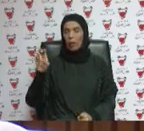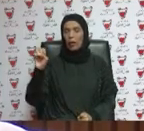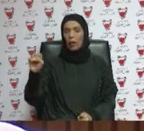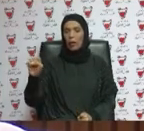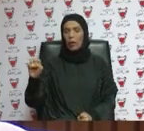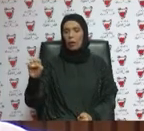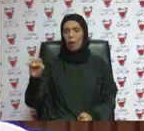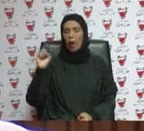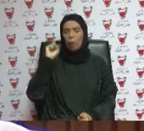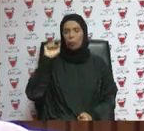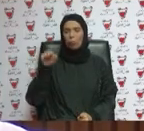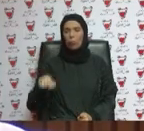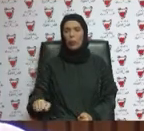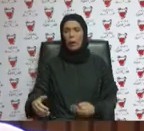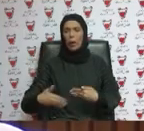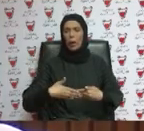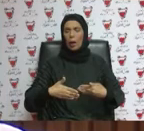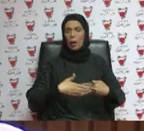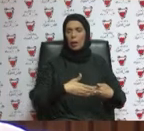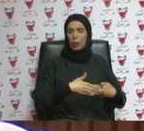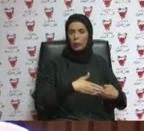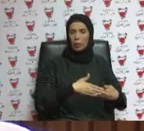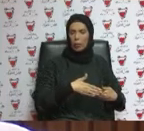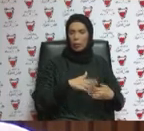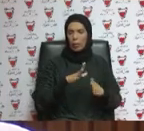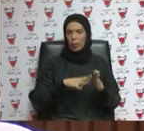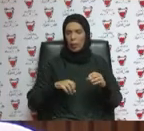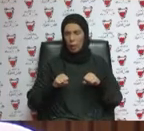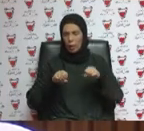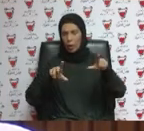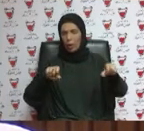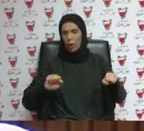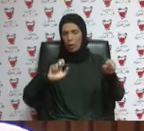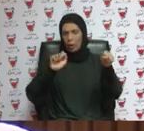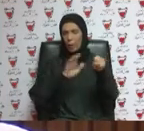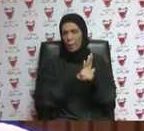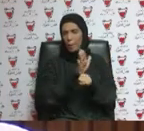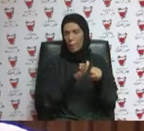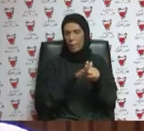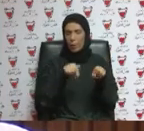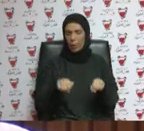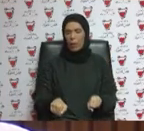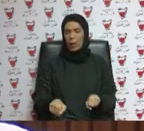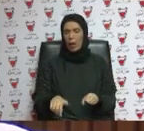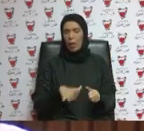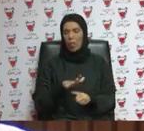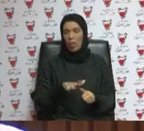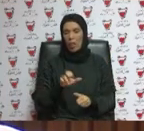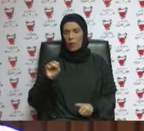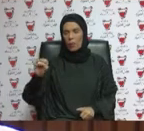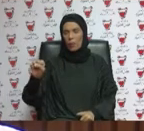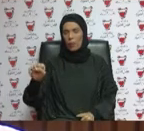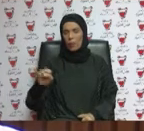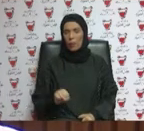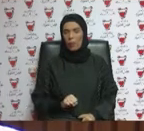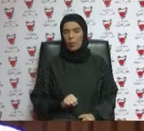في الفترة الأخيرة على أغلاق أبوابه نتيجة لانتشار فيروس كورونا في هذا الظرف الاستثنائي. وسوف